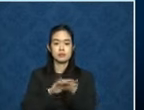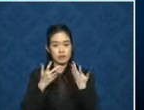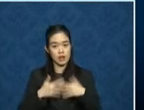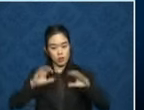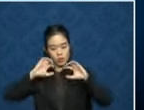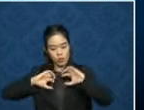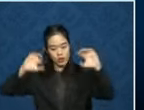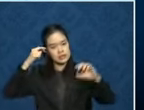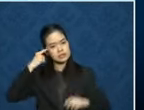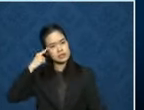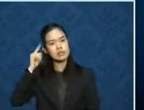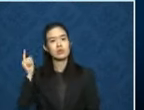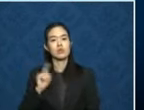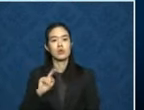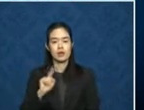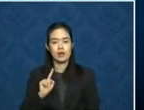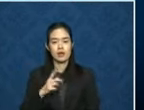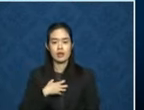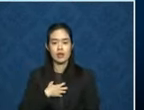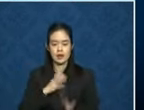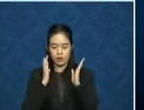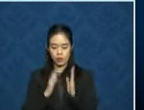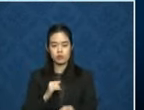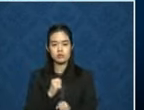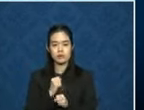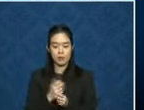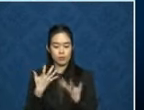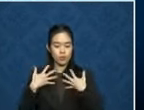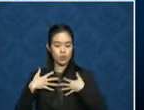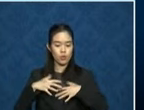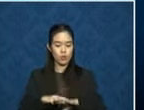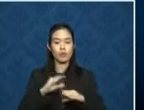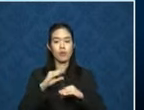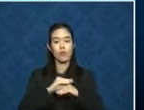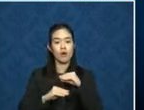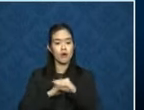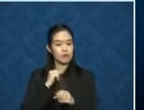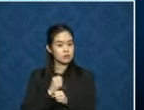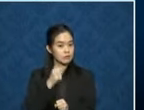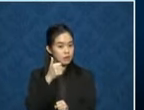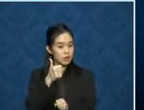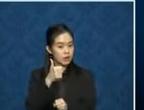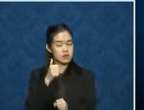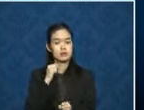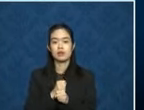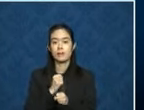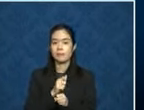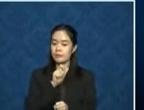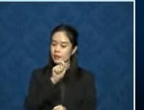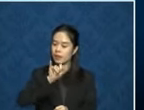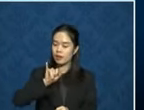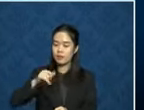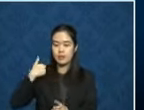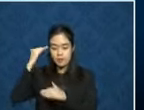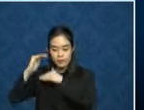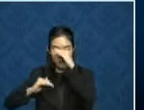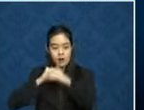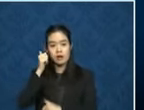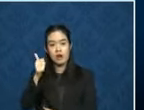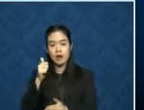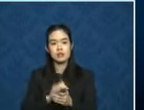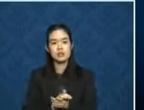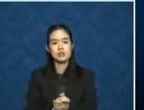างอย่างไรให้ผู้เข้าร่วมโครงการนี้สามารถต่อยอดความสามารถสู่การพัฒนาอุตสาหกรรมปัญญาประดิษฐ์ภายในประเทศได้นะครับไม่ใช่เพียง